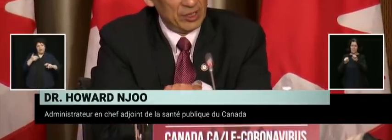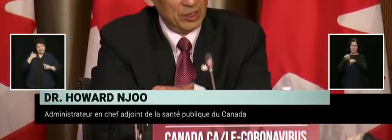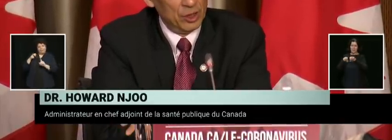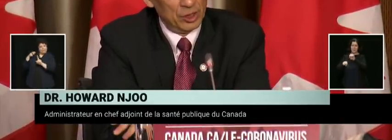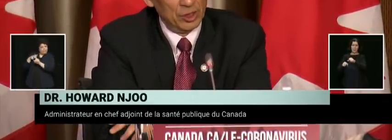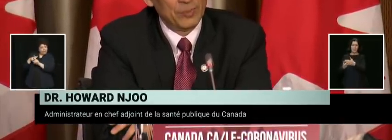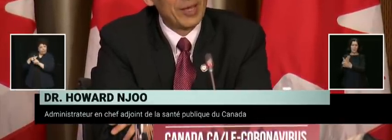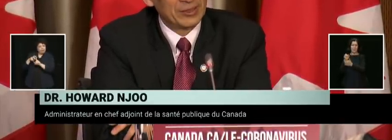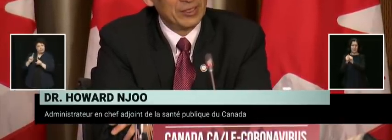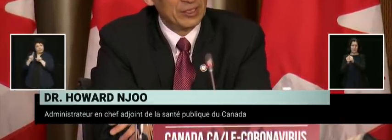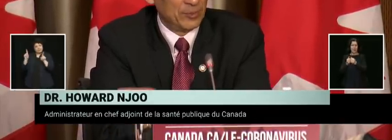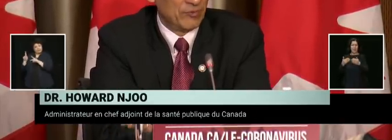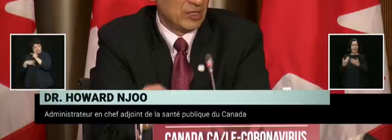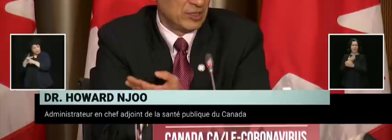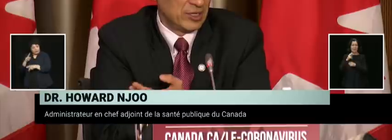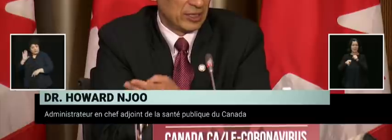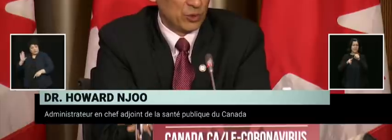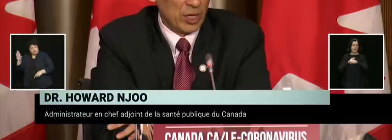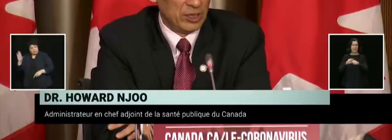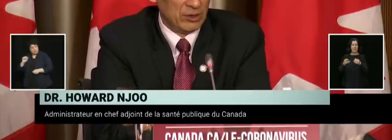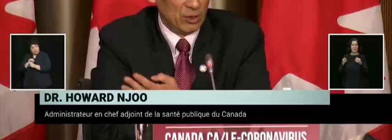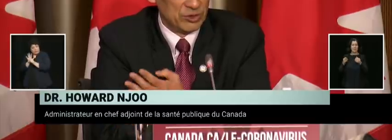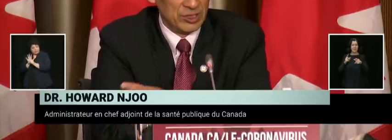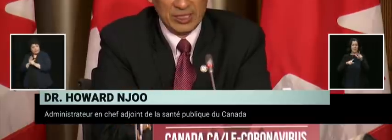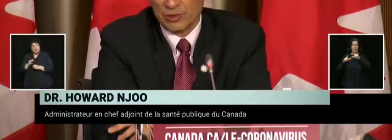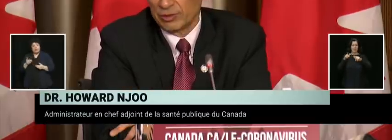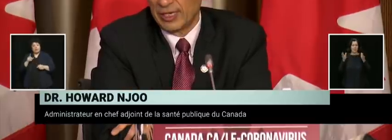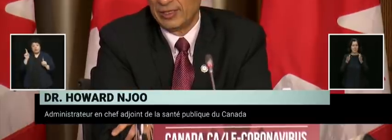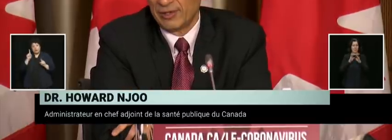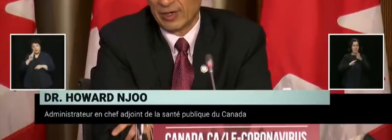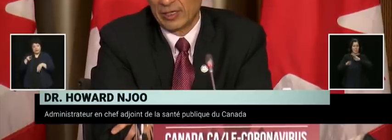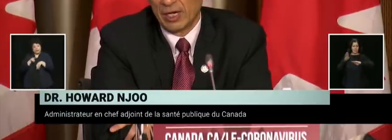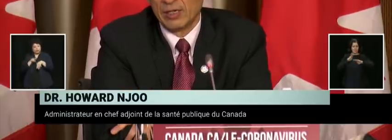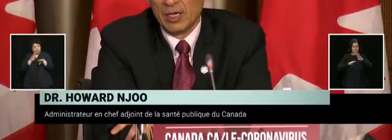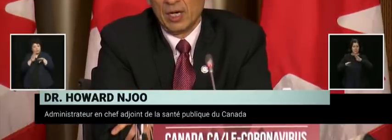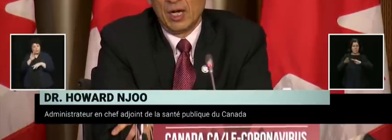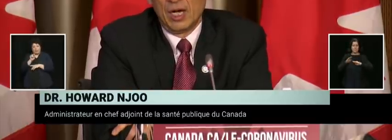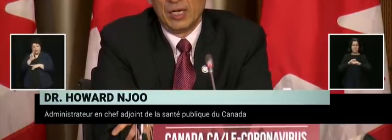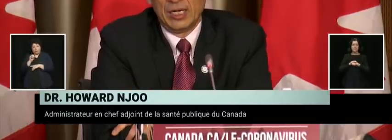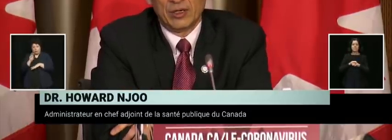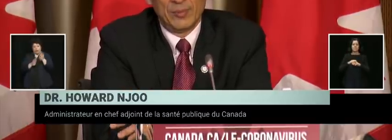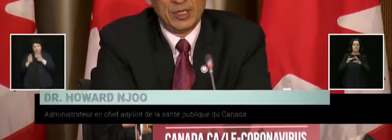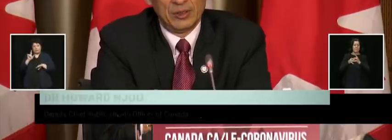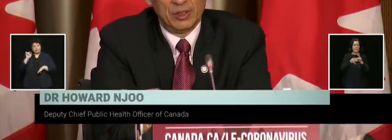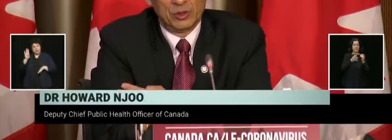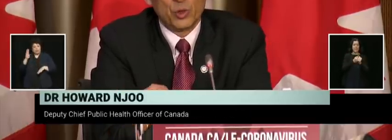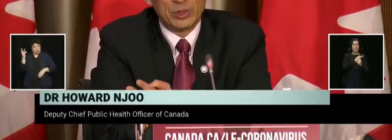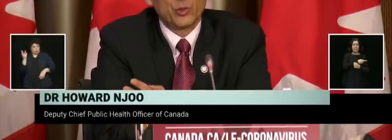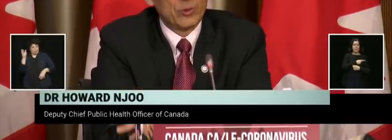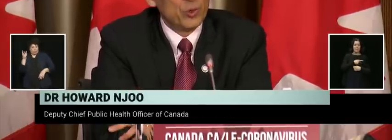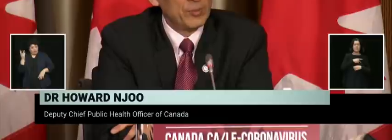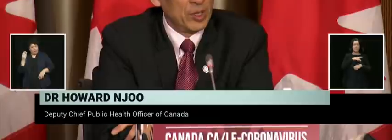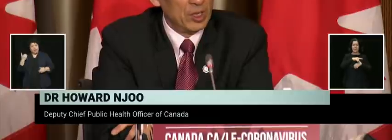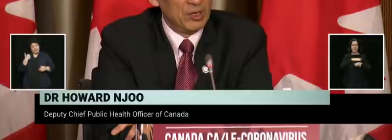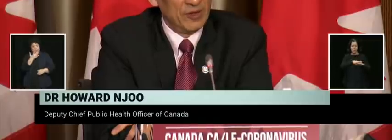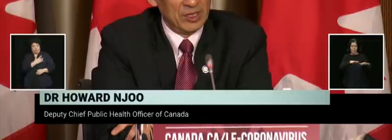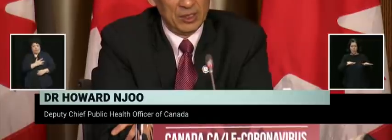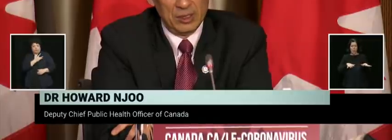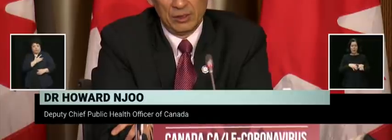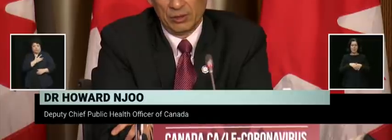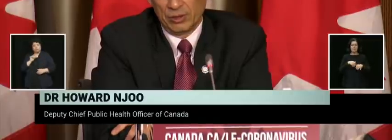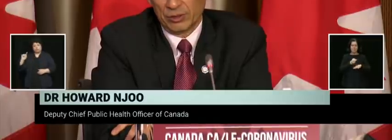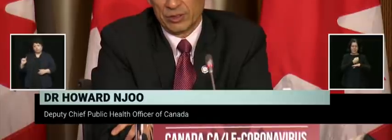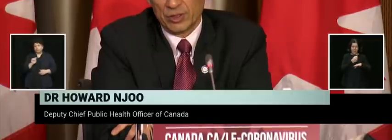aussi avec leurs partenaires des provinces et territoires et aussi des autres intervenants. Il y a comme trois points